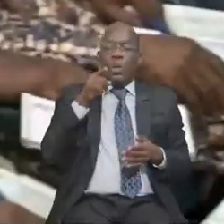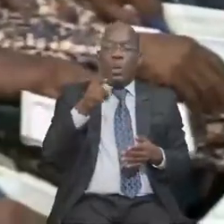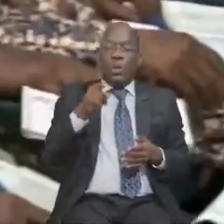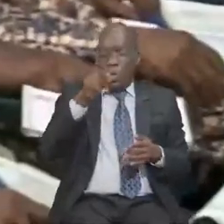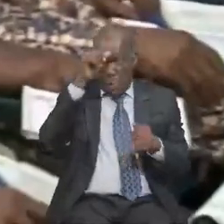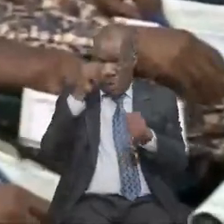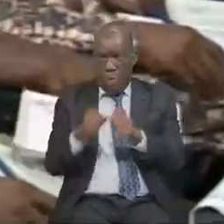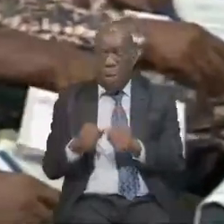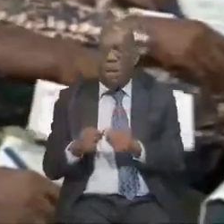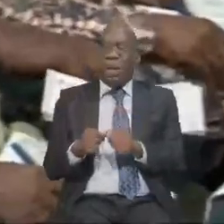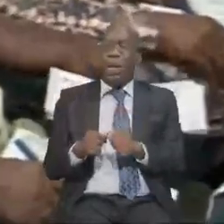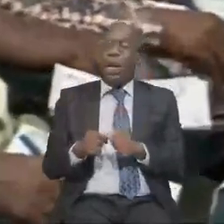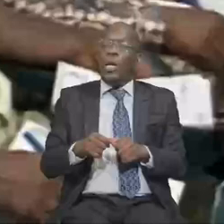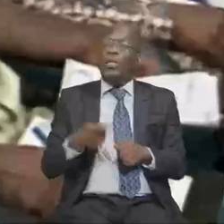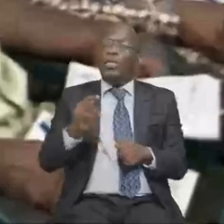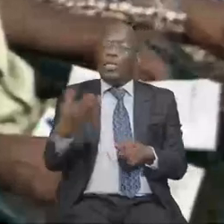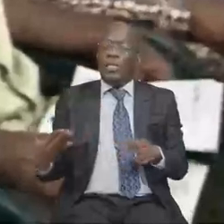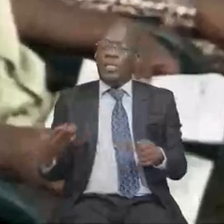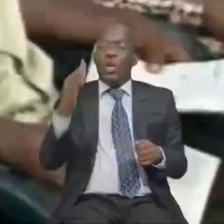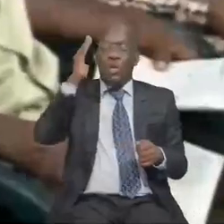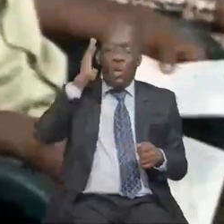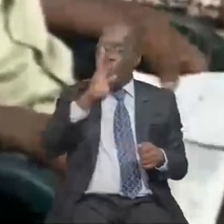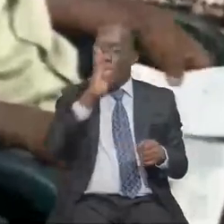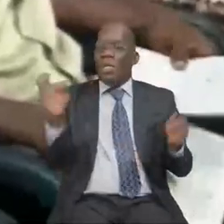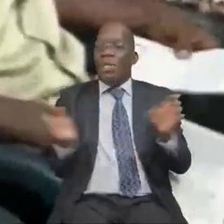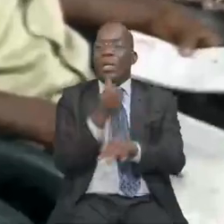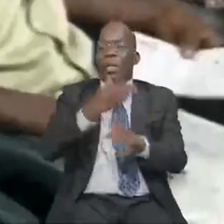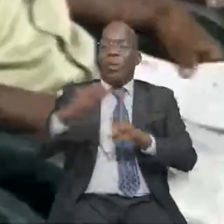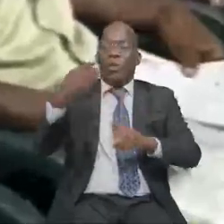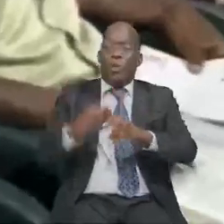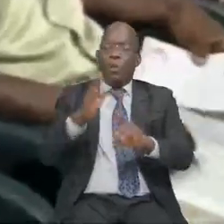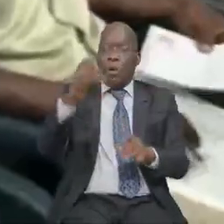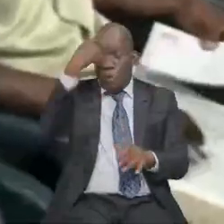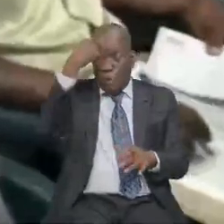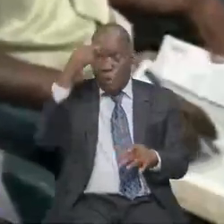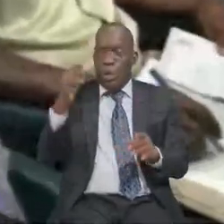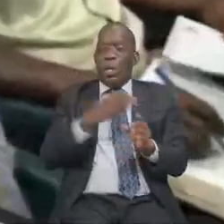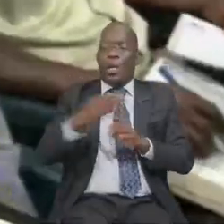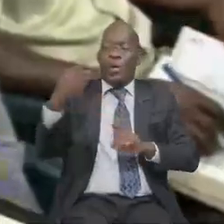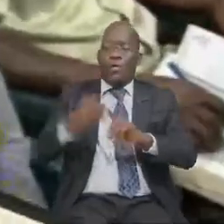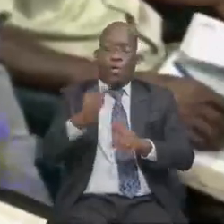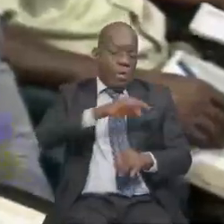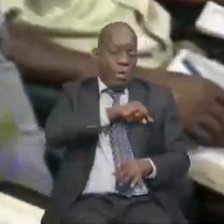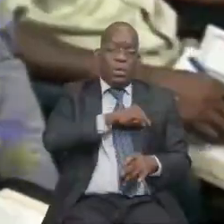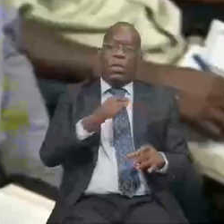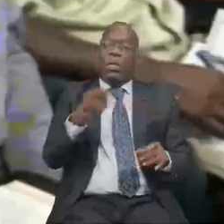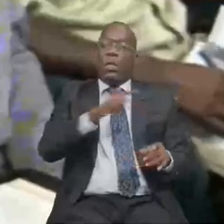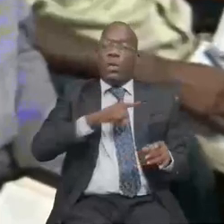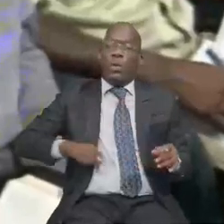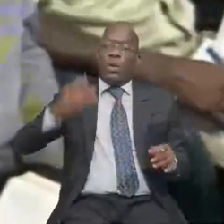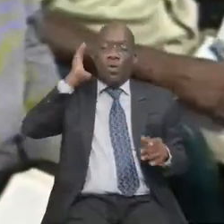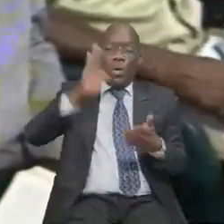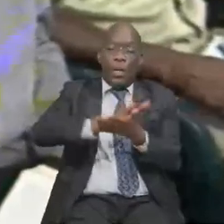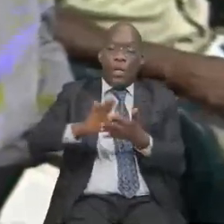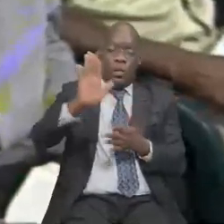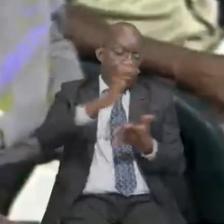de ce que tu as fait par le passé, de ta mémoire, de ta conscience. Il va purger ton cœur. Il va purger ton